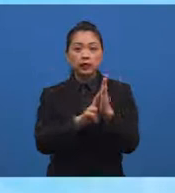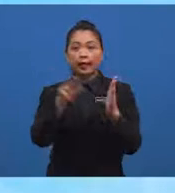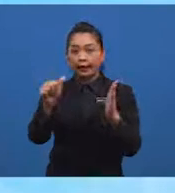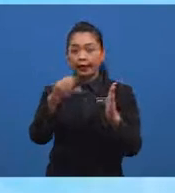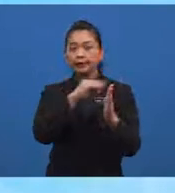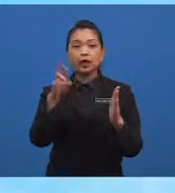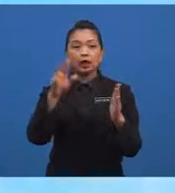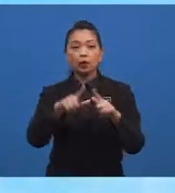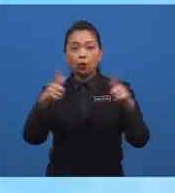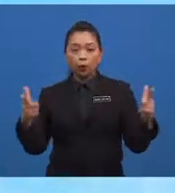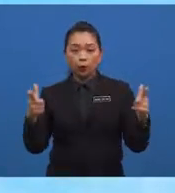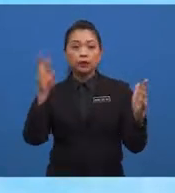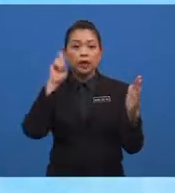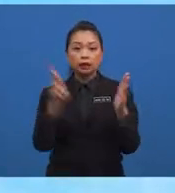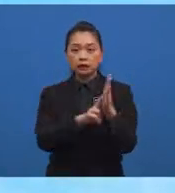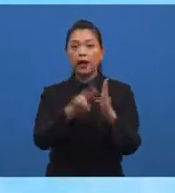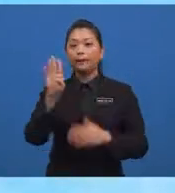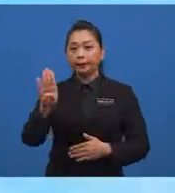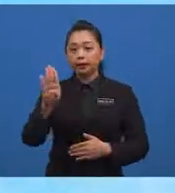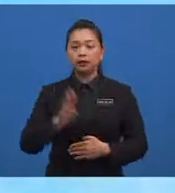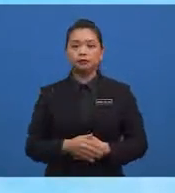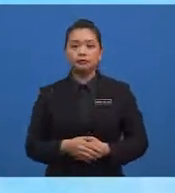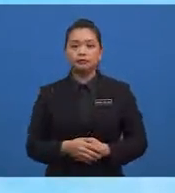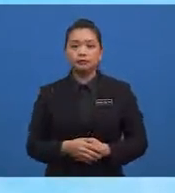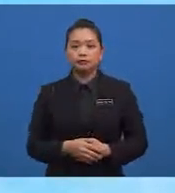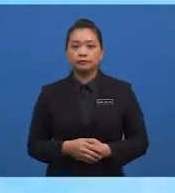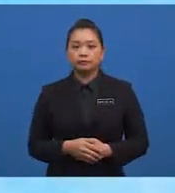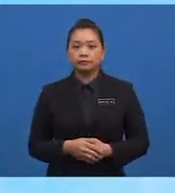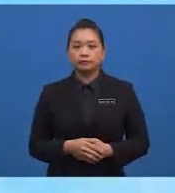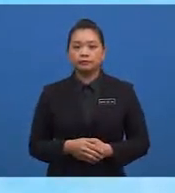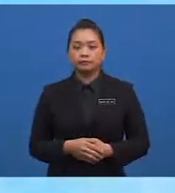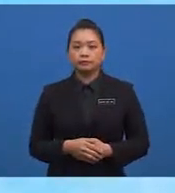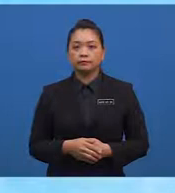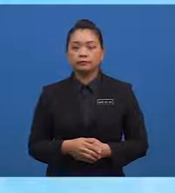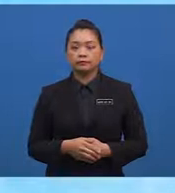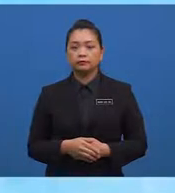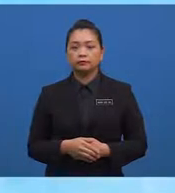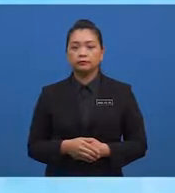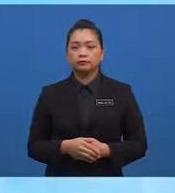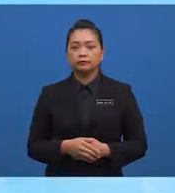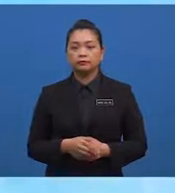45 persegi tambah 40 persegi bersamaan dengan